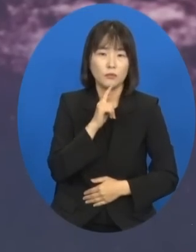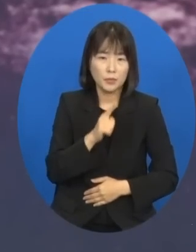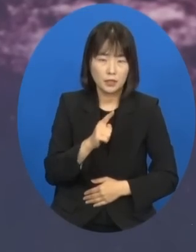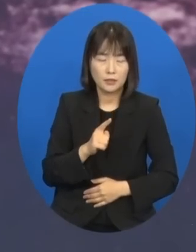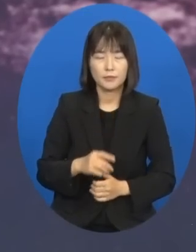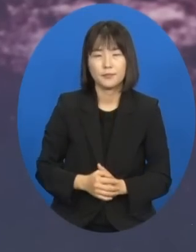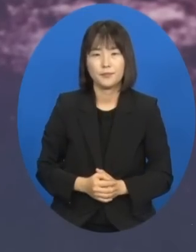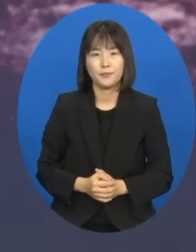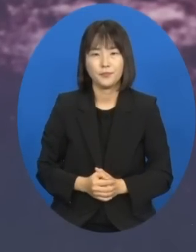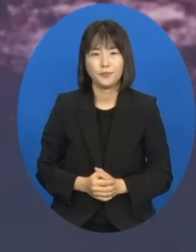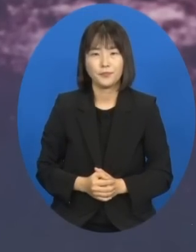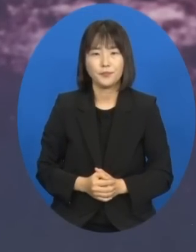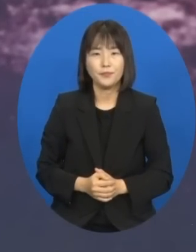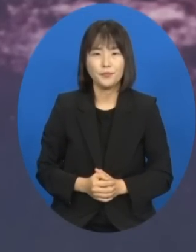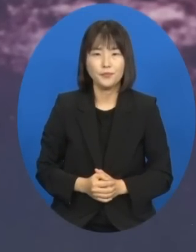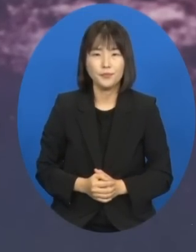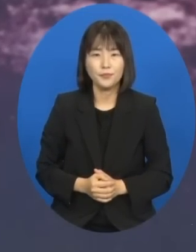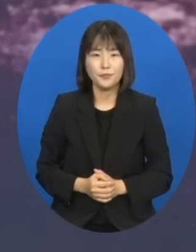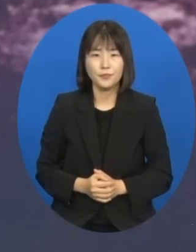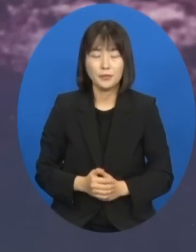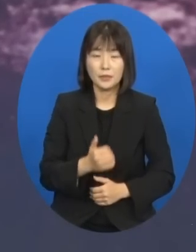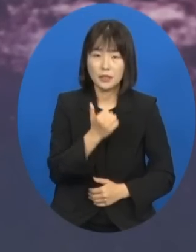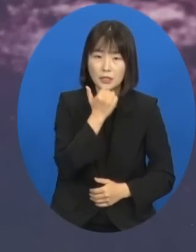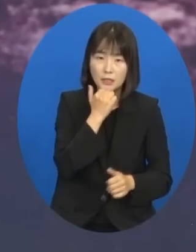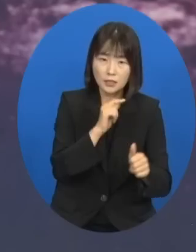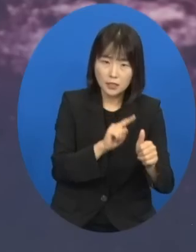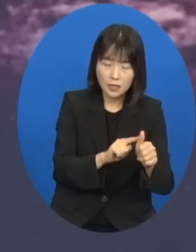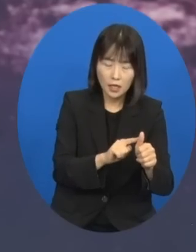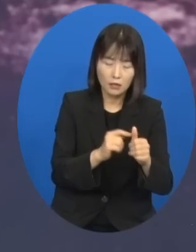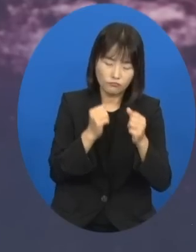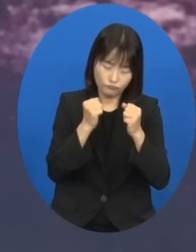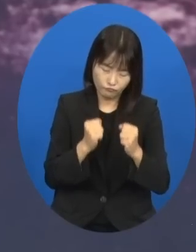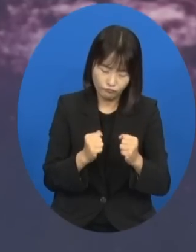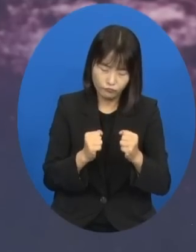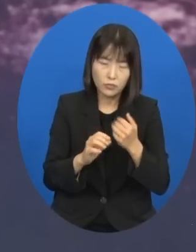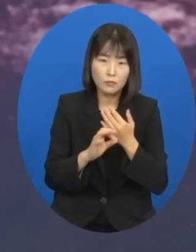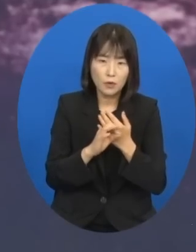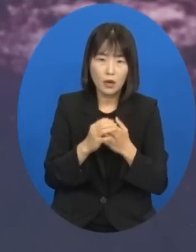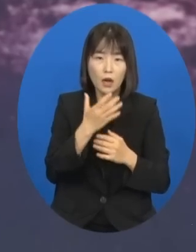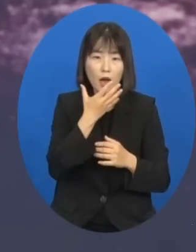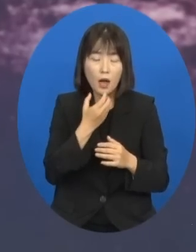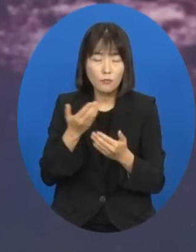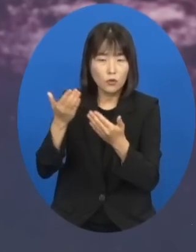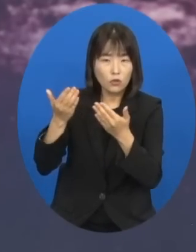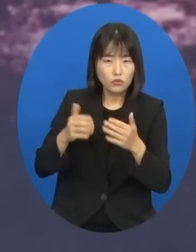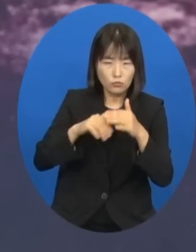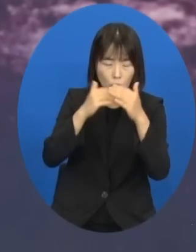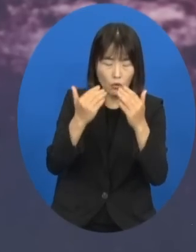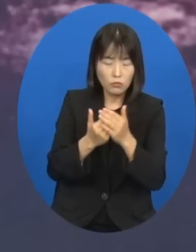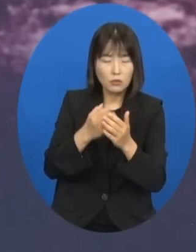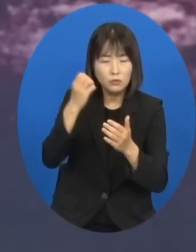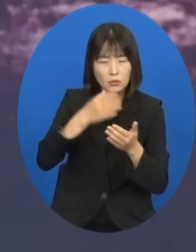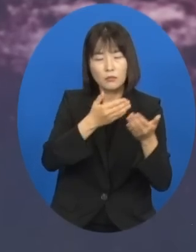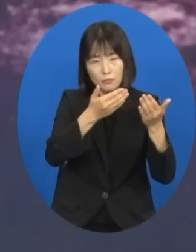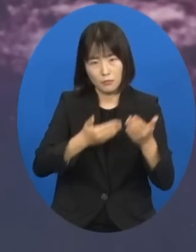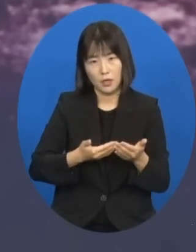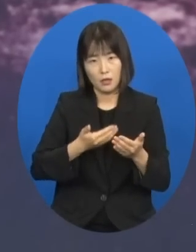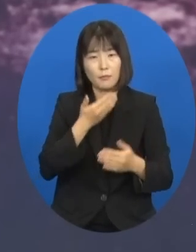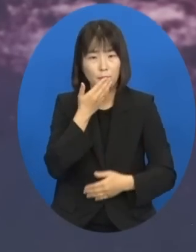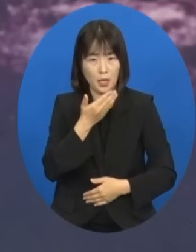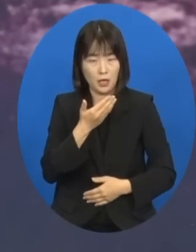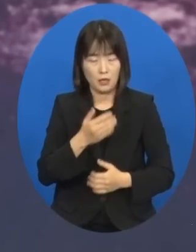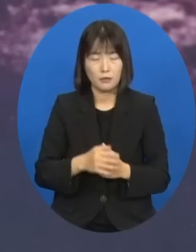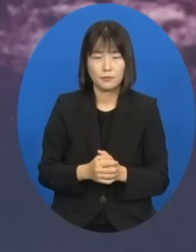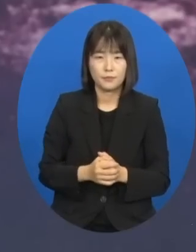사명입니다. 이삭은 그저 머물러 있기만 하면 아브라함에게 주어졌던 모든 것을 다 그냥 받게 되는 겁니다.